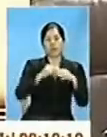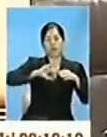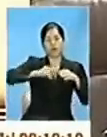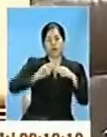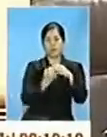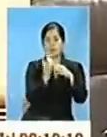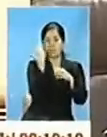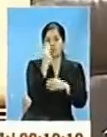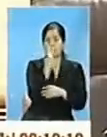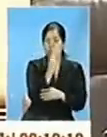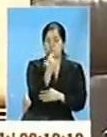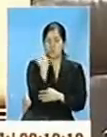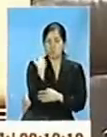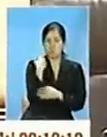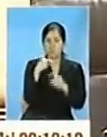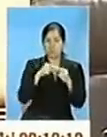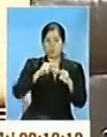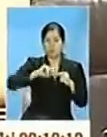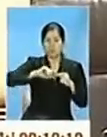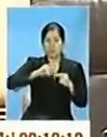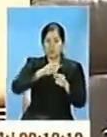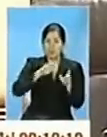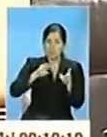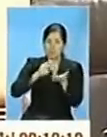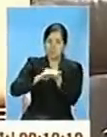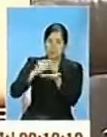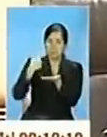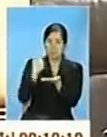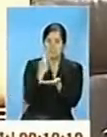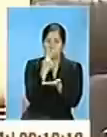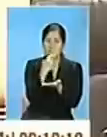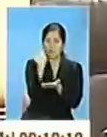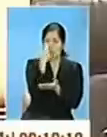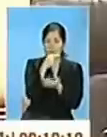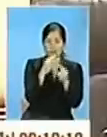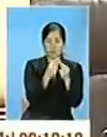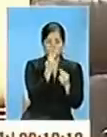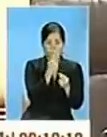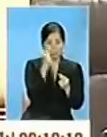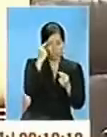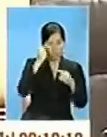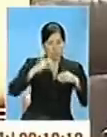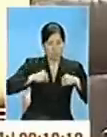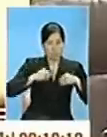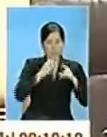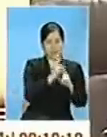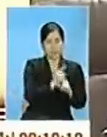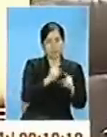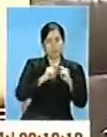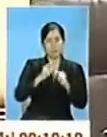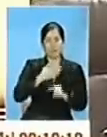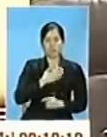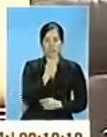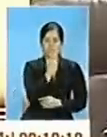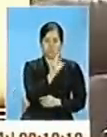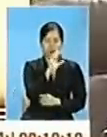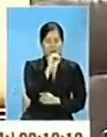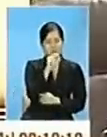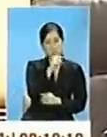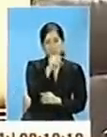ที่ออกมาเนี่ยใครอาจจะเชื่อคุณชูวิทย์เดินสนิทใจแต่ผมเชื่อครึ่งไม่เชื่อครึ่งหนึ่